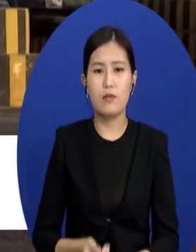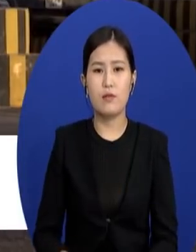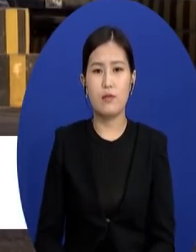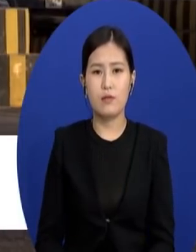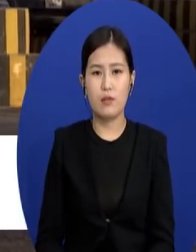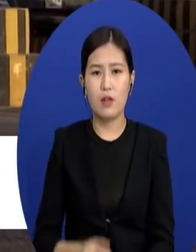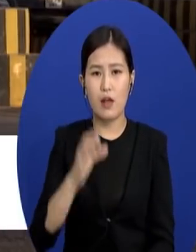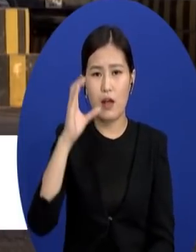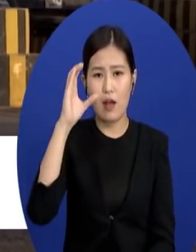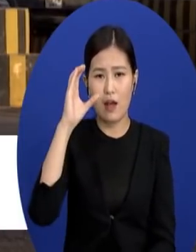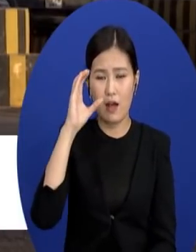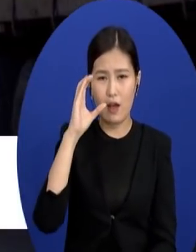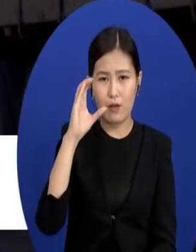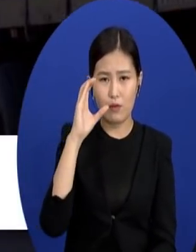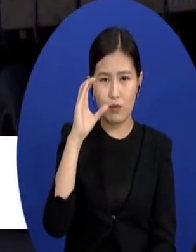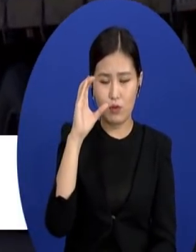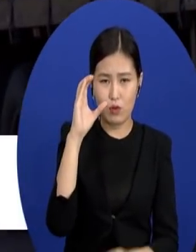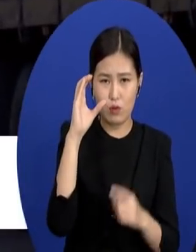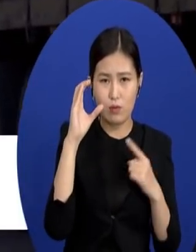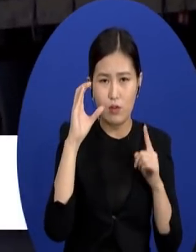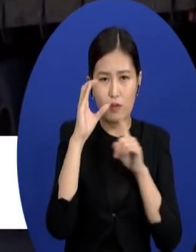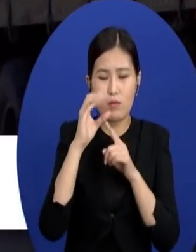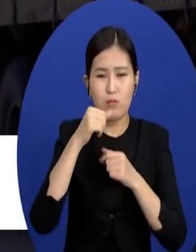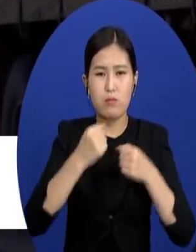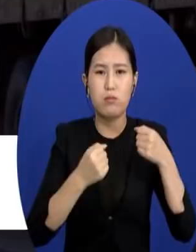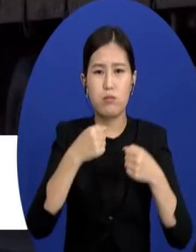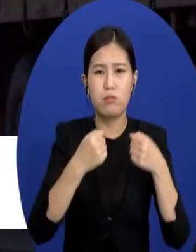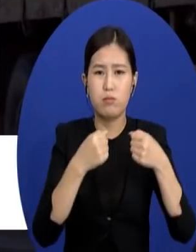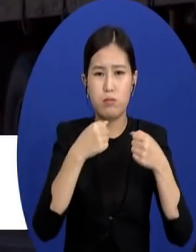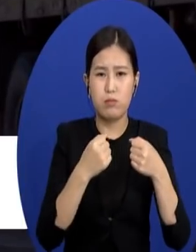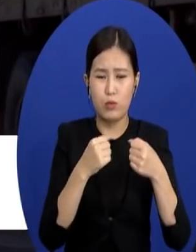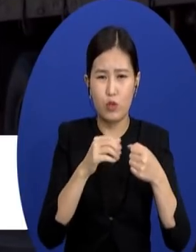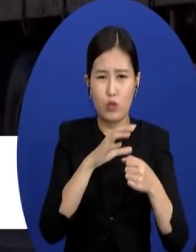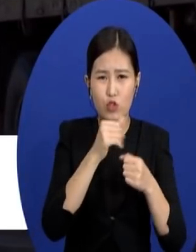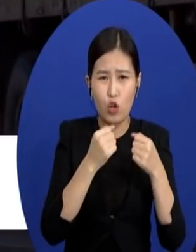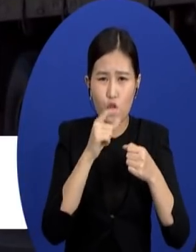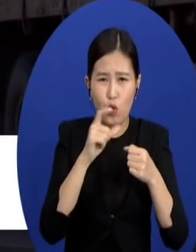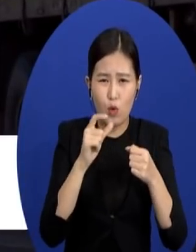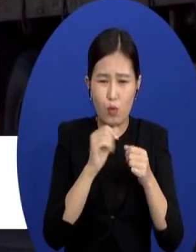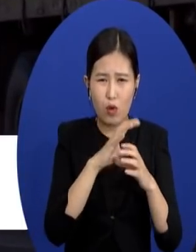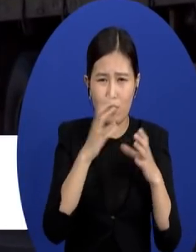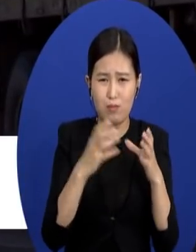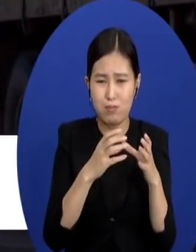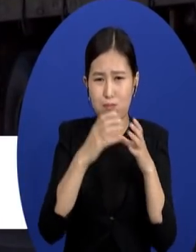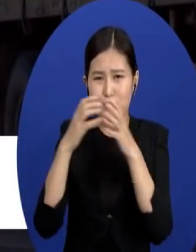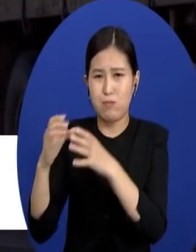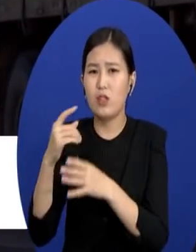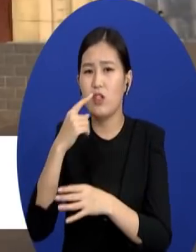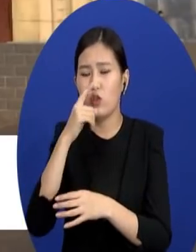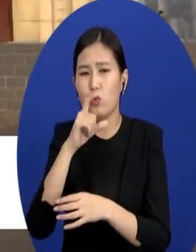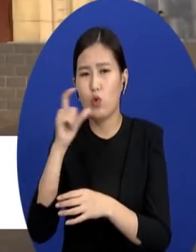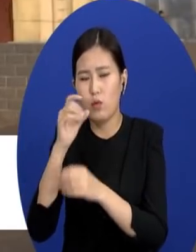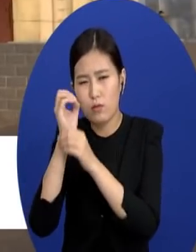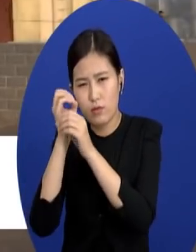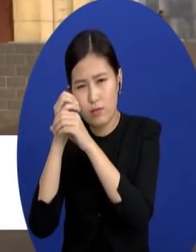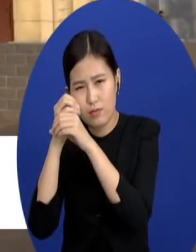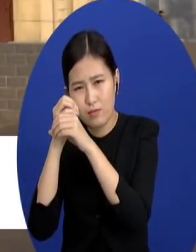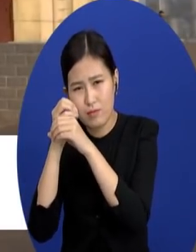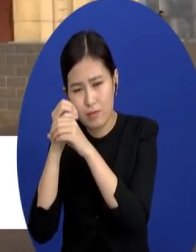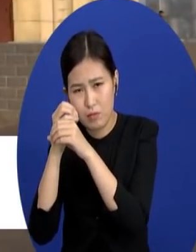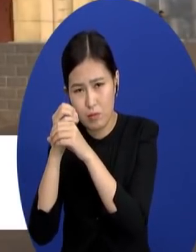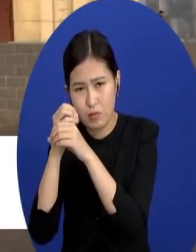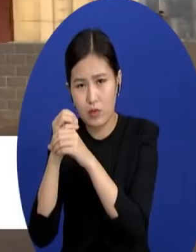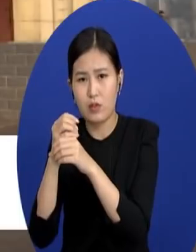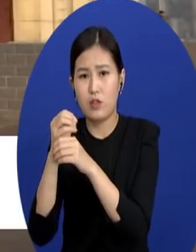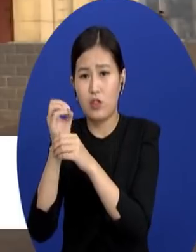автобусаар жолоочдыг Хятадын талд нэгдсэн шинжилгээнд хамруулад буцаад одоо тээвэрлэлтийг нь тээврийн хэрэгслүүдийн нөгөө шинжилгээнд